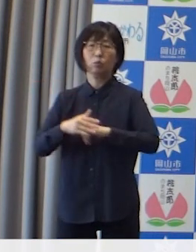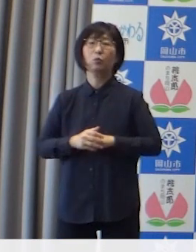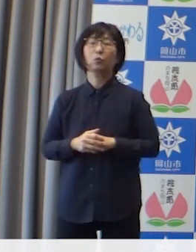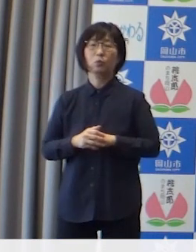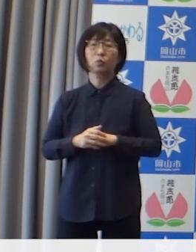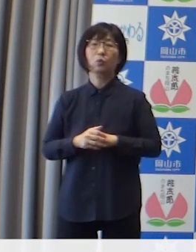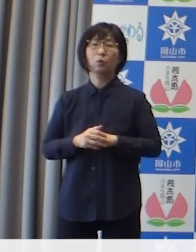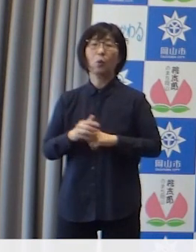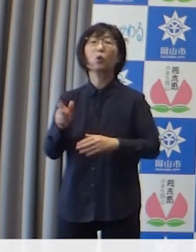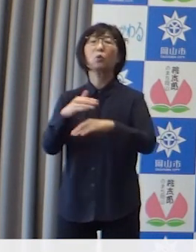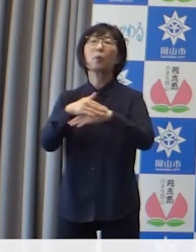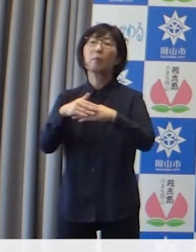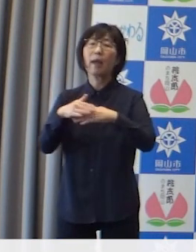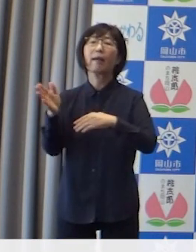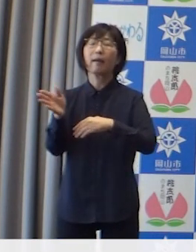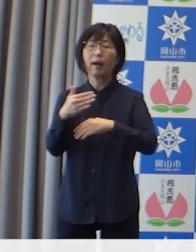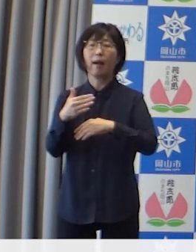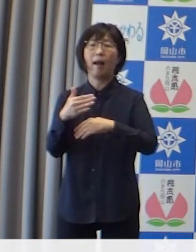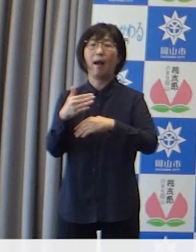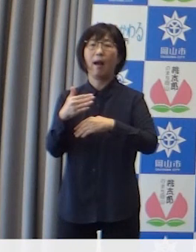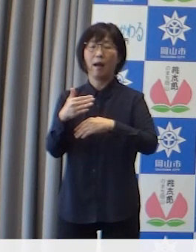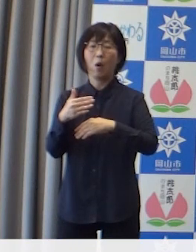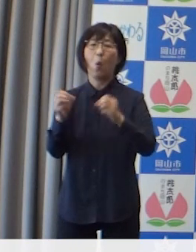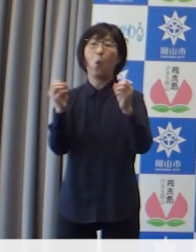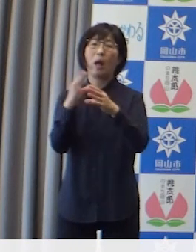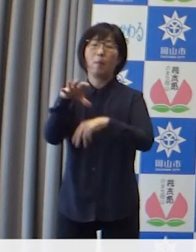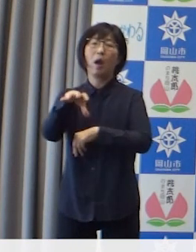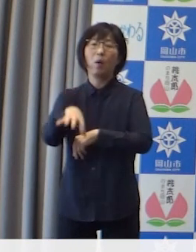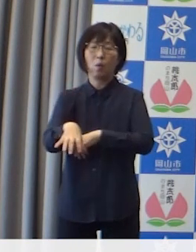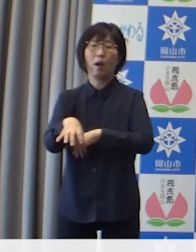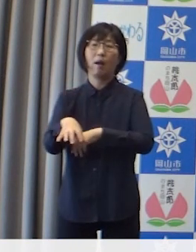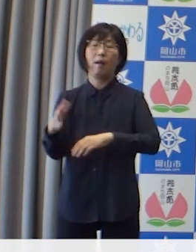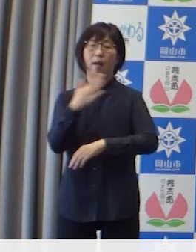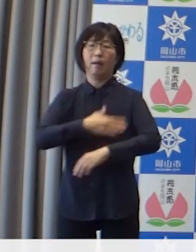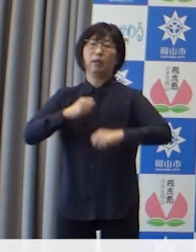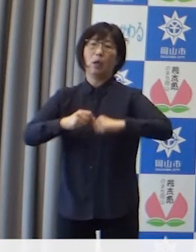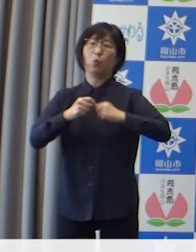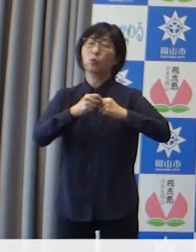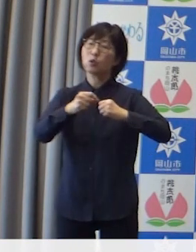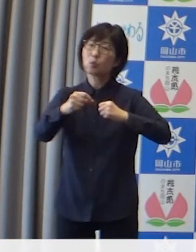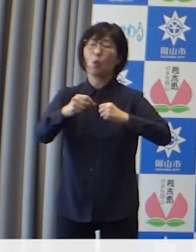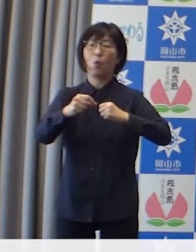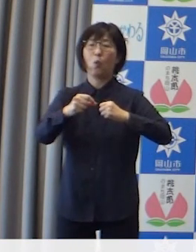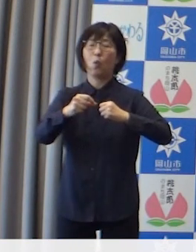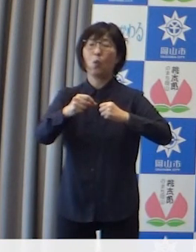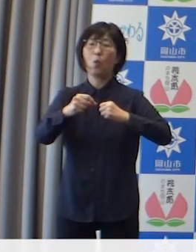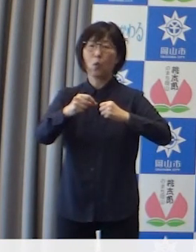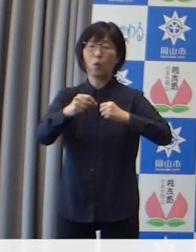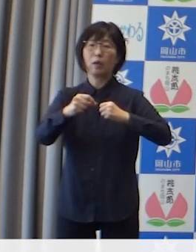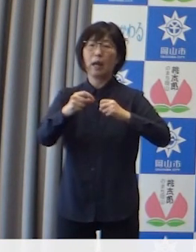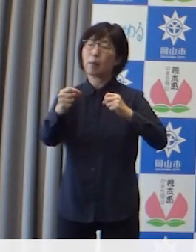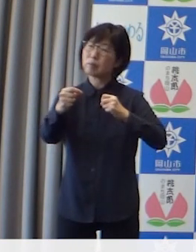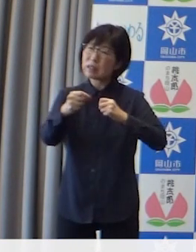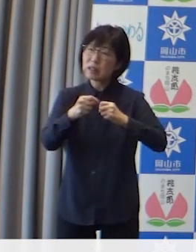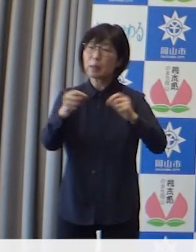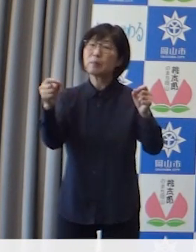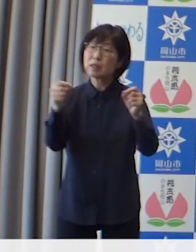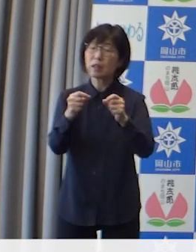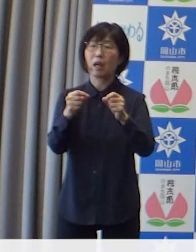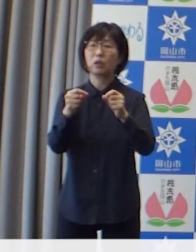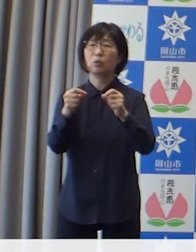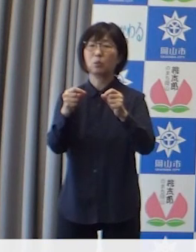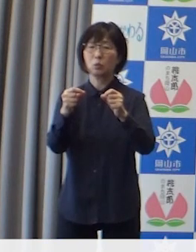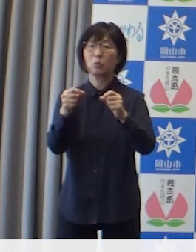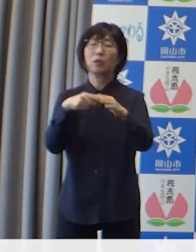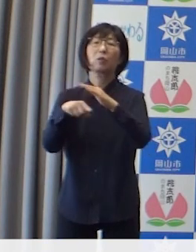康寿命が低いのかなっていう話が一つ、そういう情勢もありました。しかしながらね、